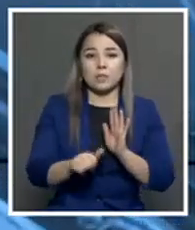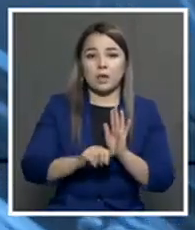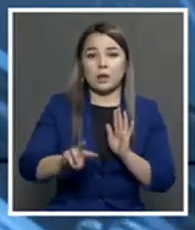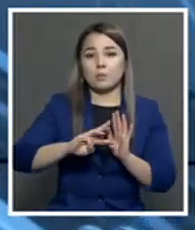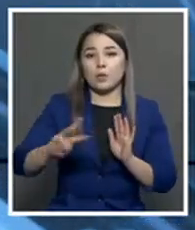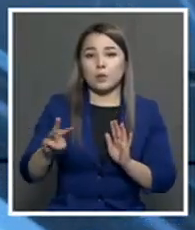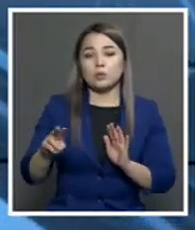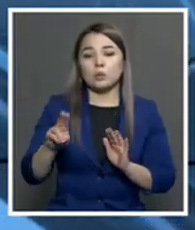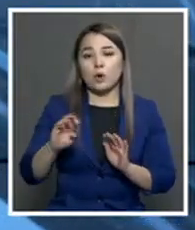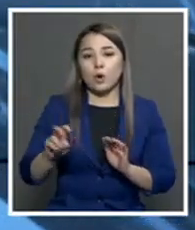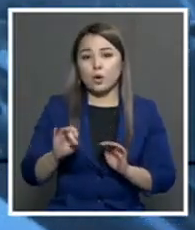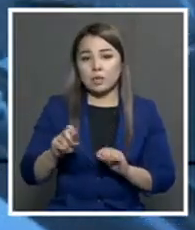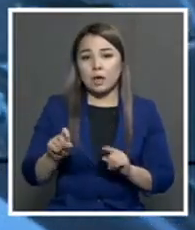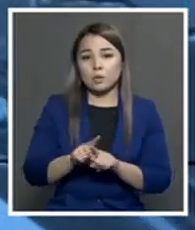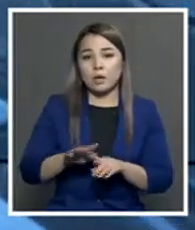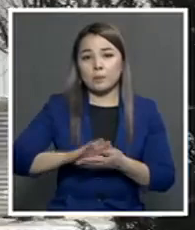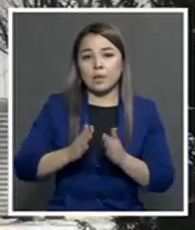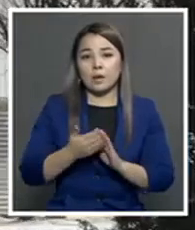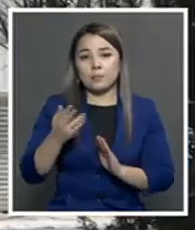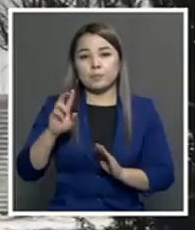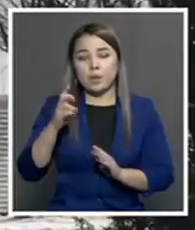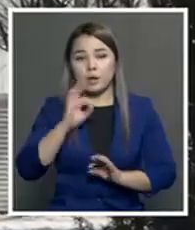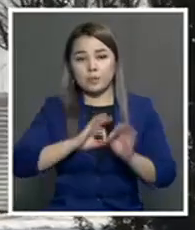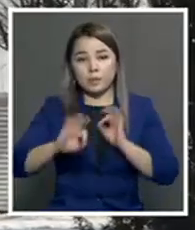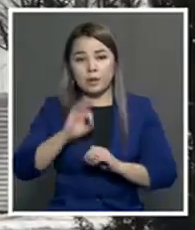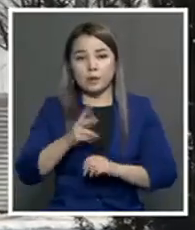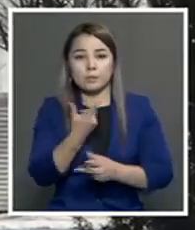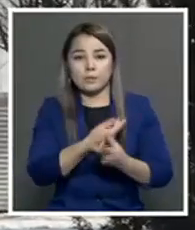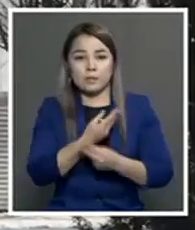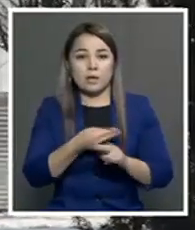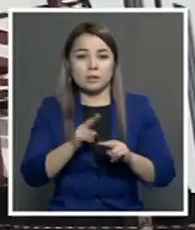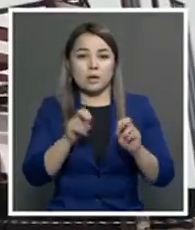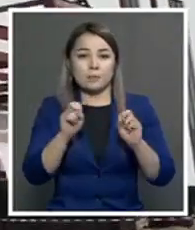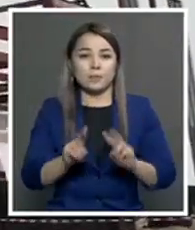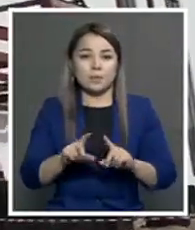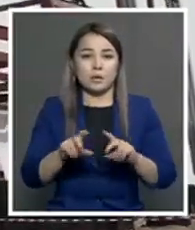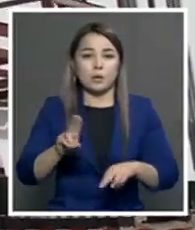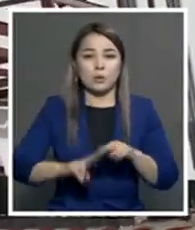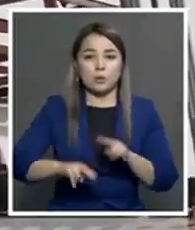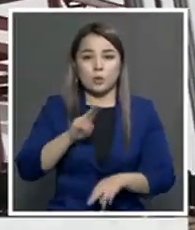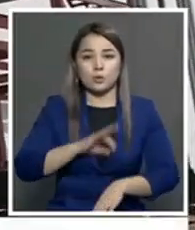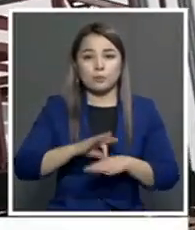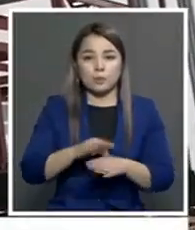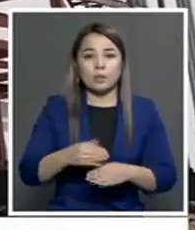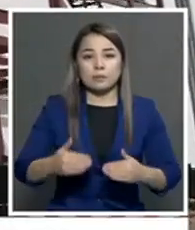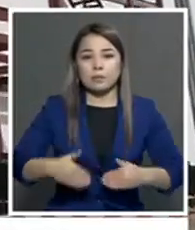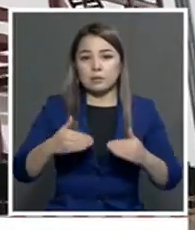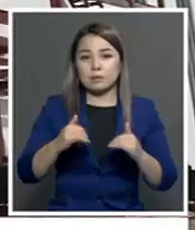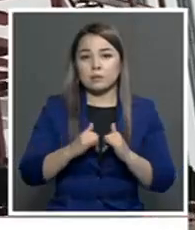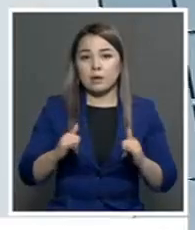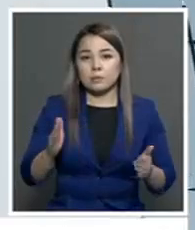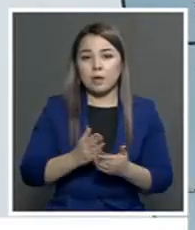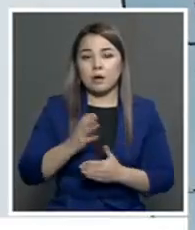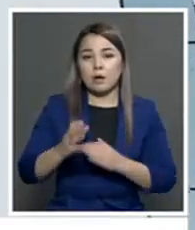дейін биопрепарат өндіру жоспарланған. Мемлекет басшысының тапсырмасымен салынып жатқан бірегей нысанның құрылысы қазір қарқынды жүріп жатыр. Мұнда